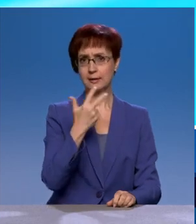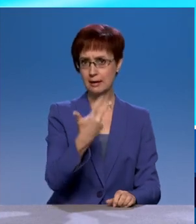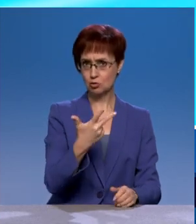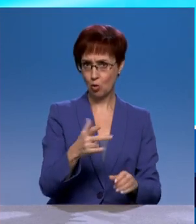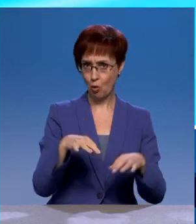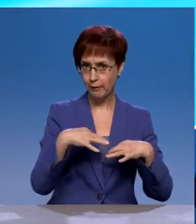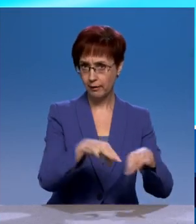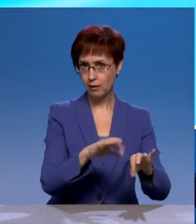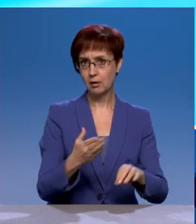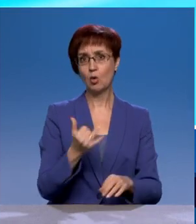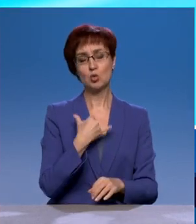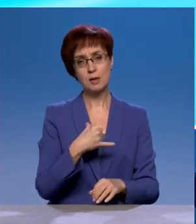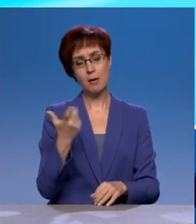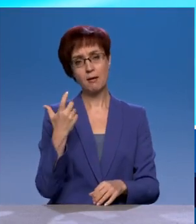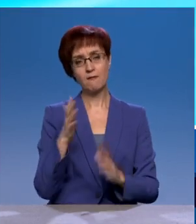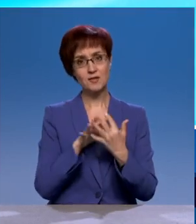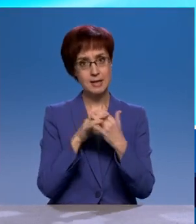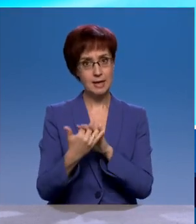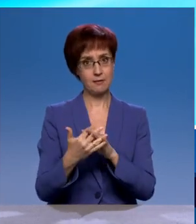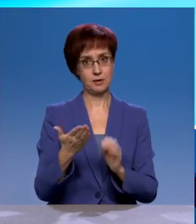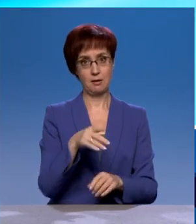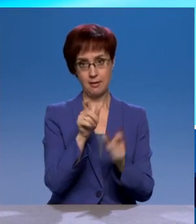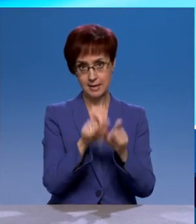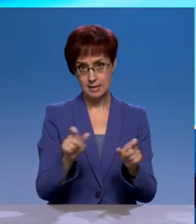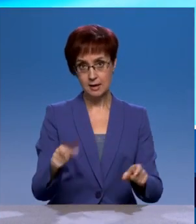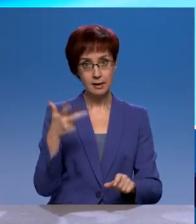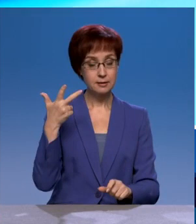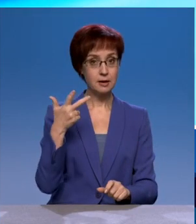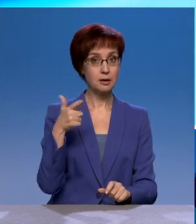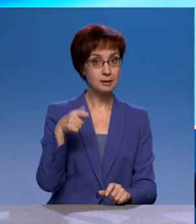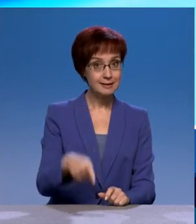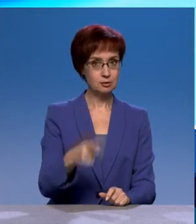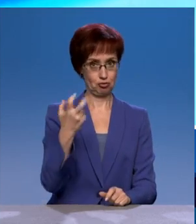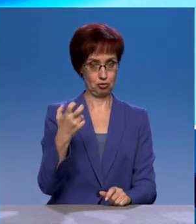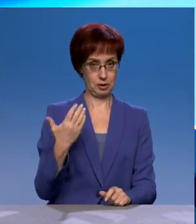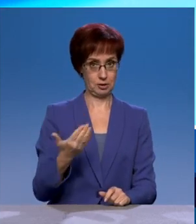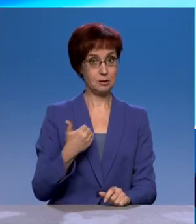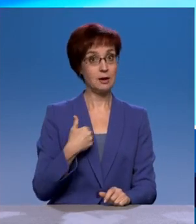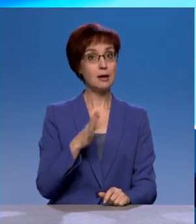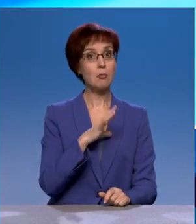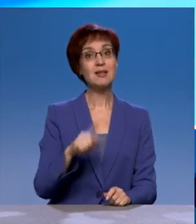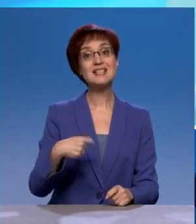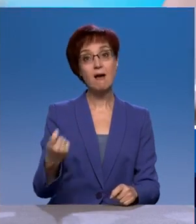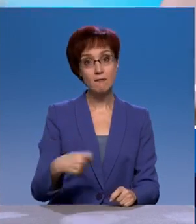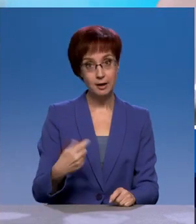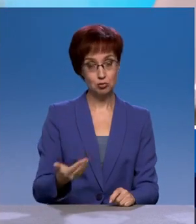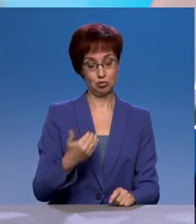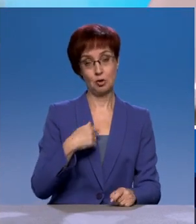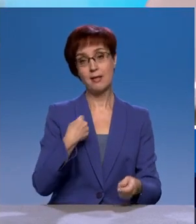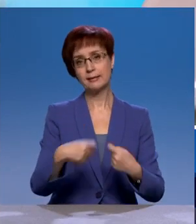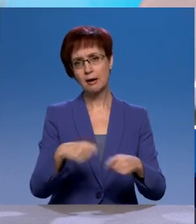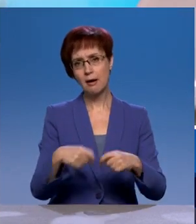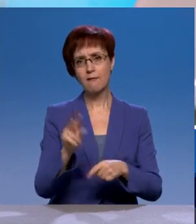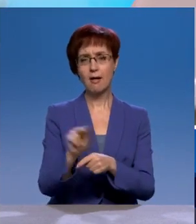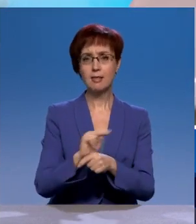1300 населения. Я на фельдшерском пункте заведующей работала. Вы знаете, я торговала